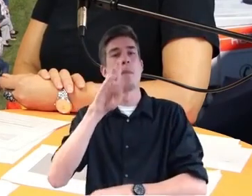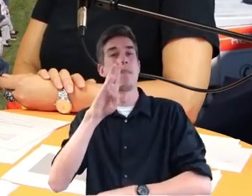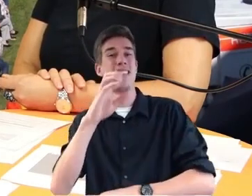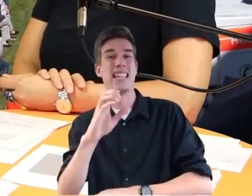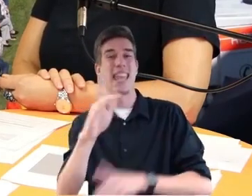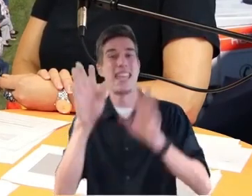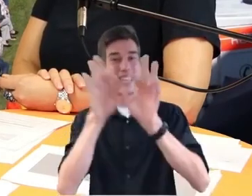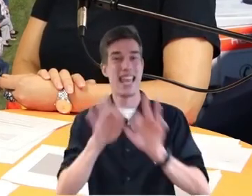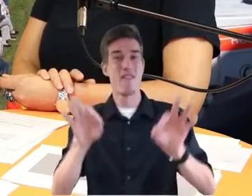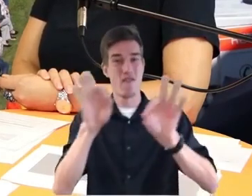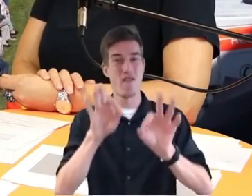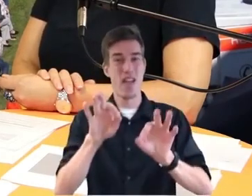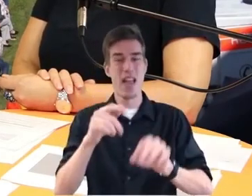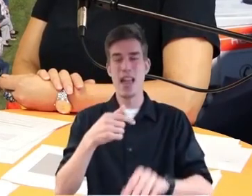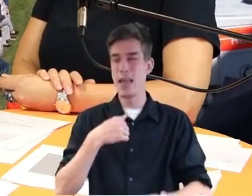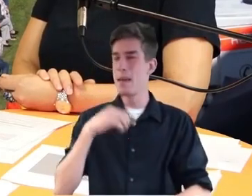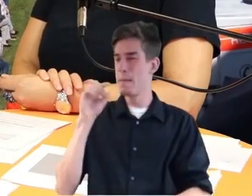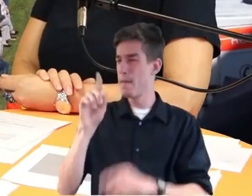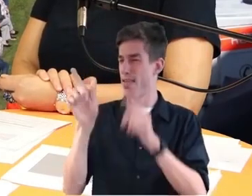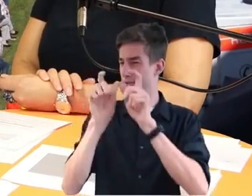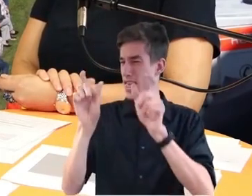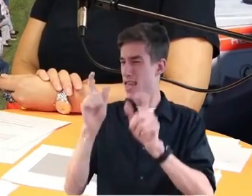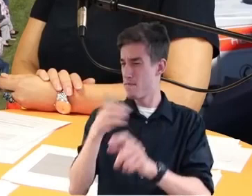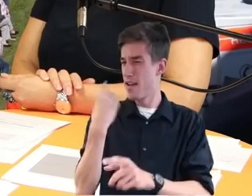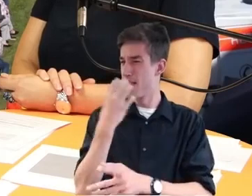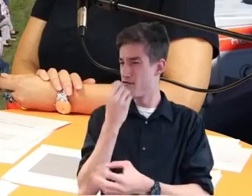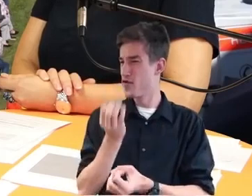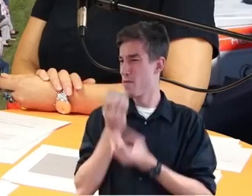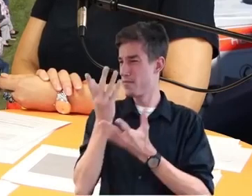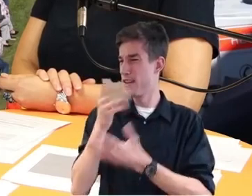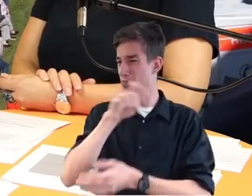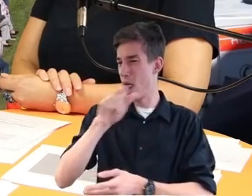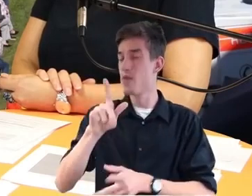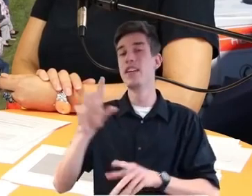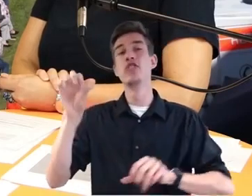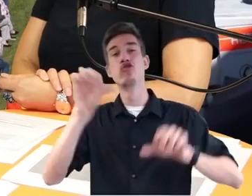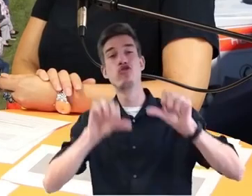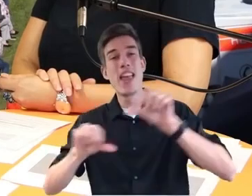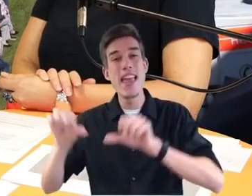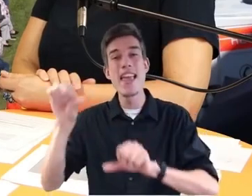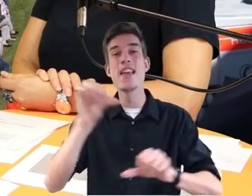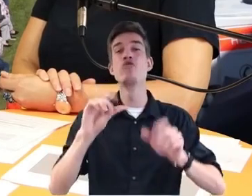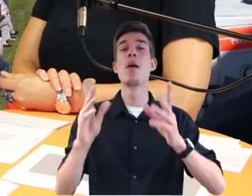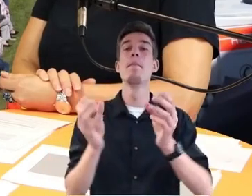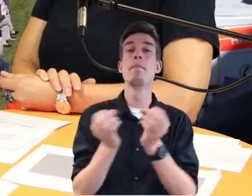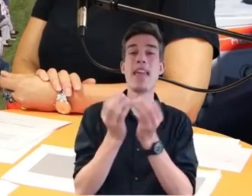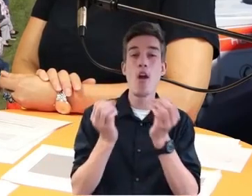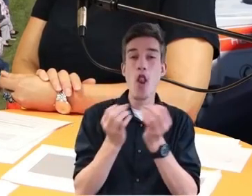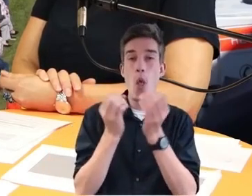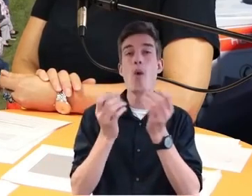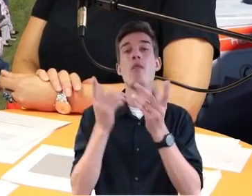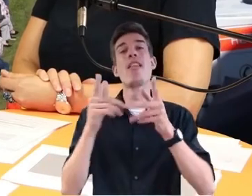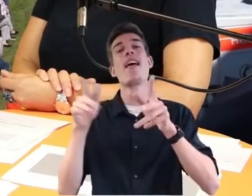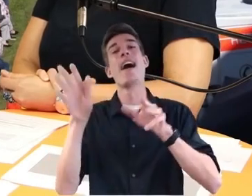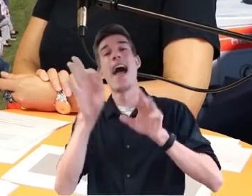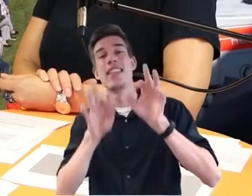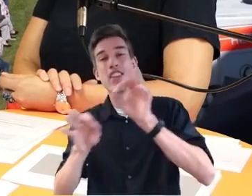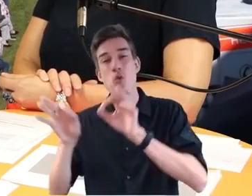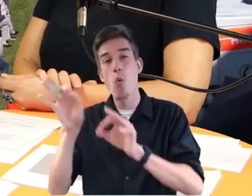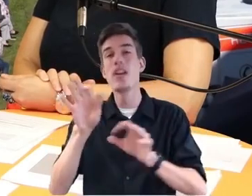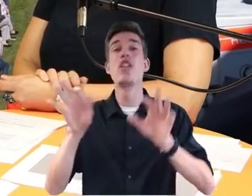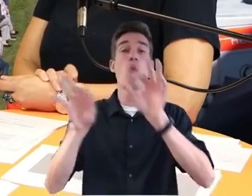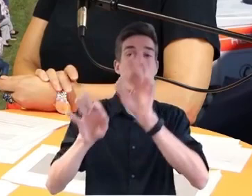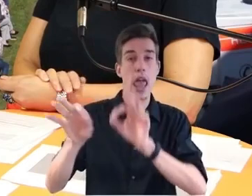ABC-Gefahren. Das müssen wir noch auflösen, weil das heißt nämlich chemisch, biologisch, radiologisch, nuklear, genau,